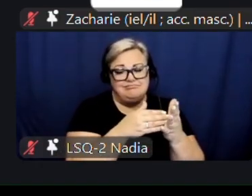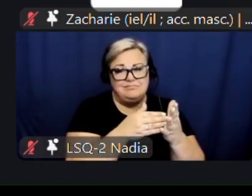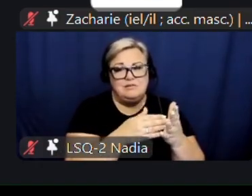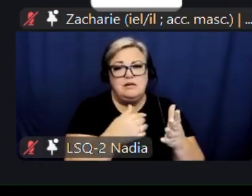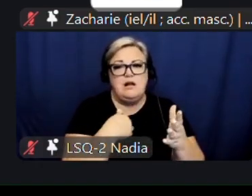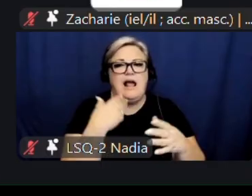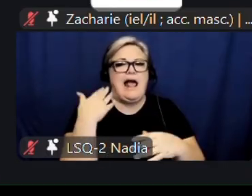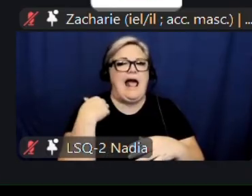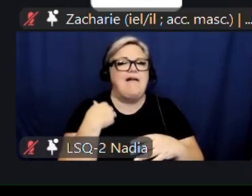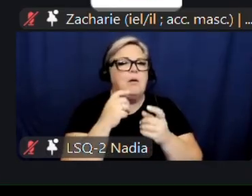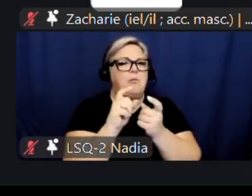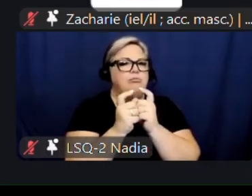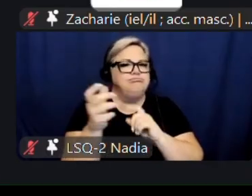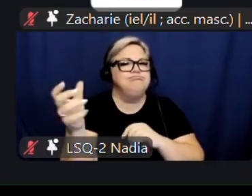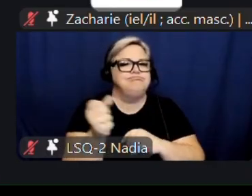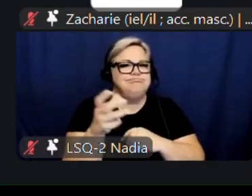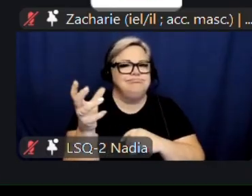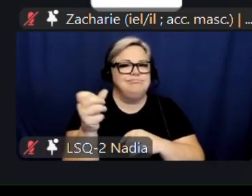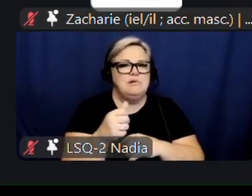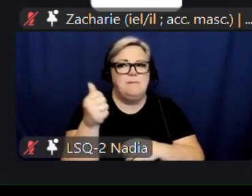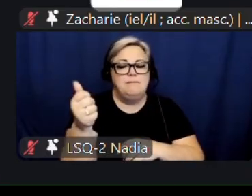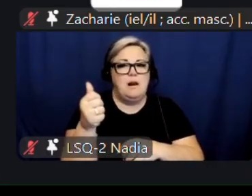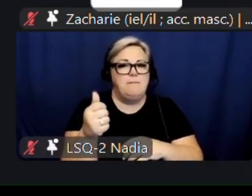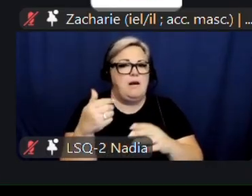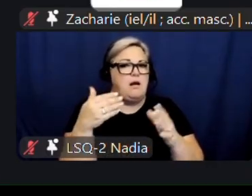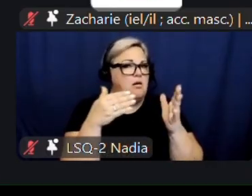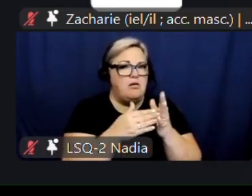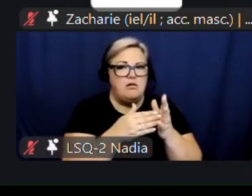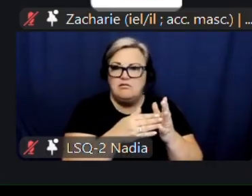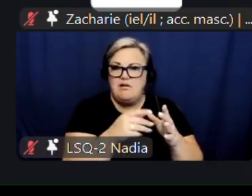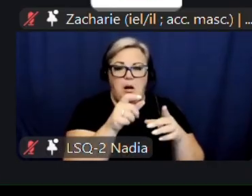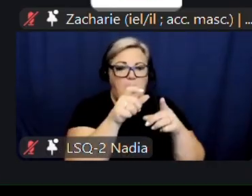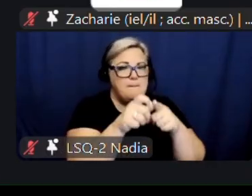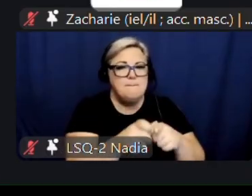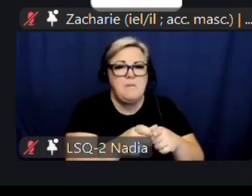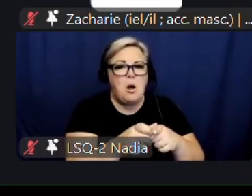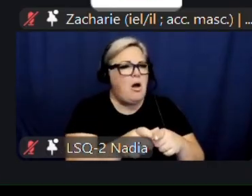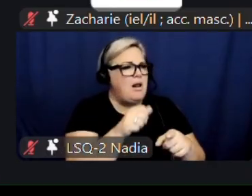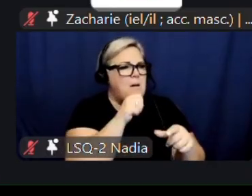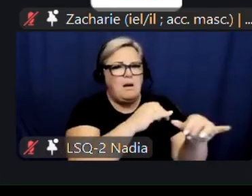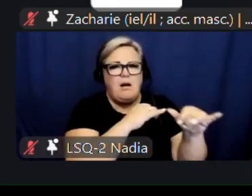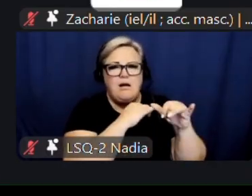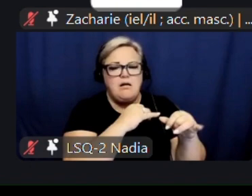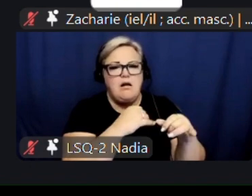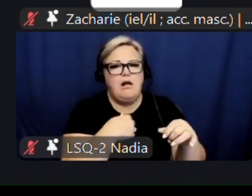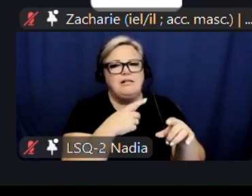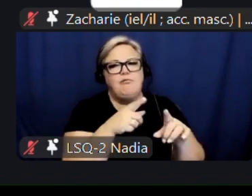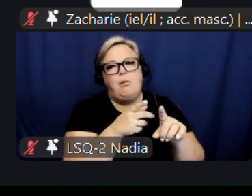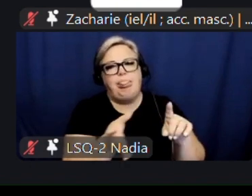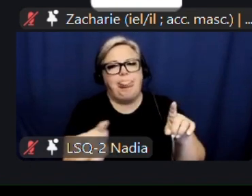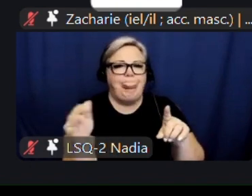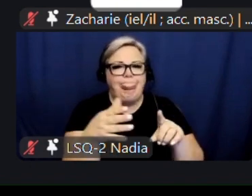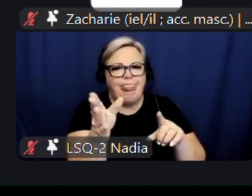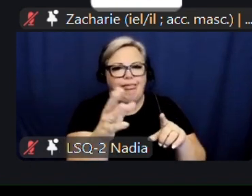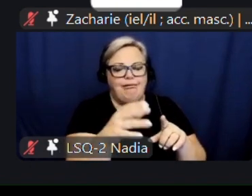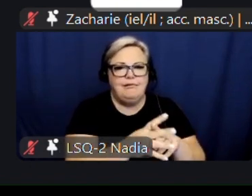des traducteurs, mais j'ai réalisé qu'ils étaient transphobes et n'utilisaient pas les termes que je voulais, qu'ils prenaient des raccourcis. Donc ça, comme vous l'imaginez, c'est